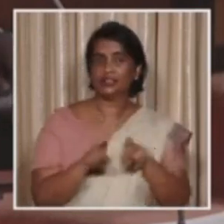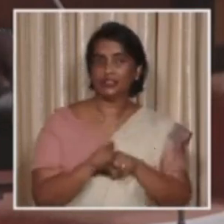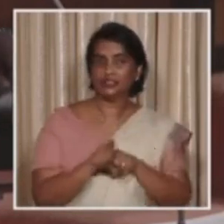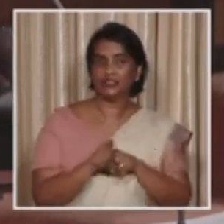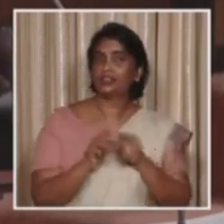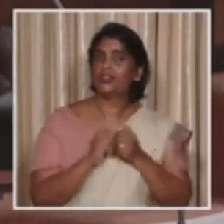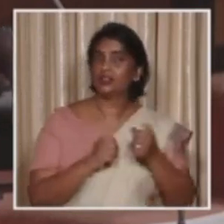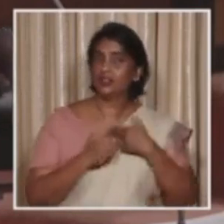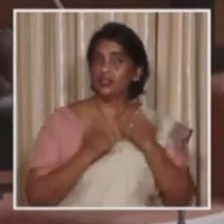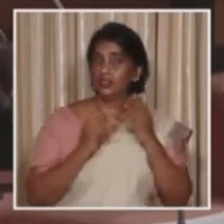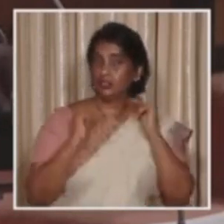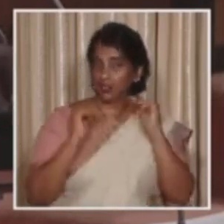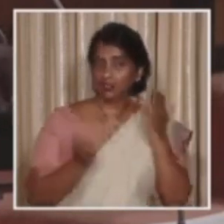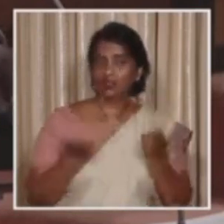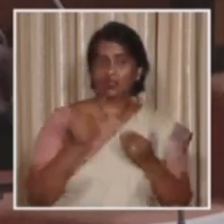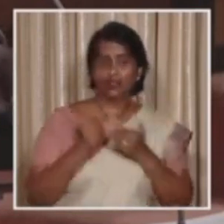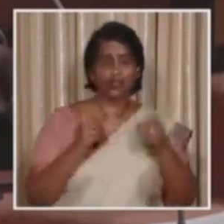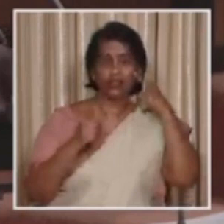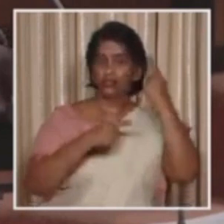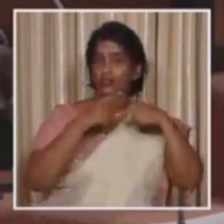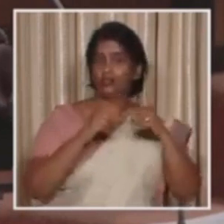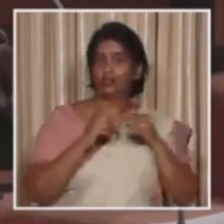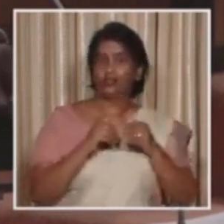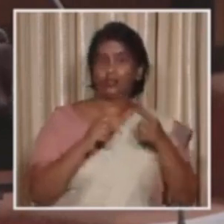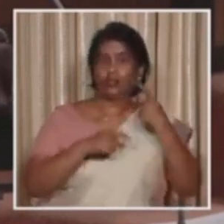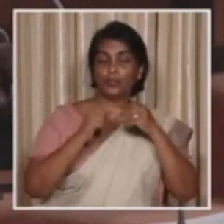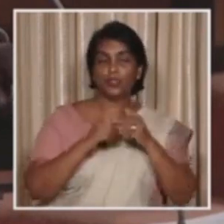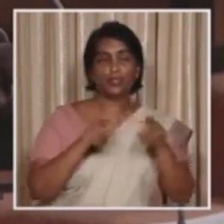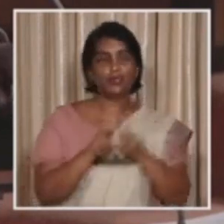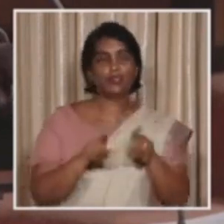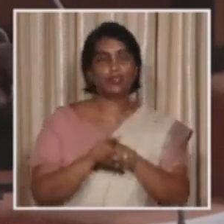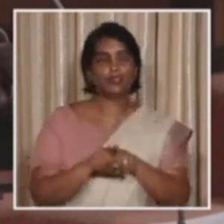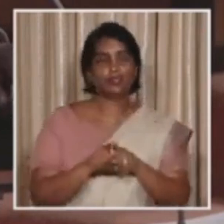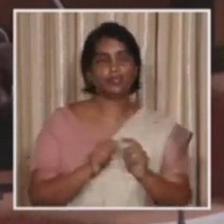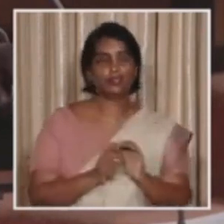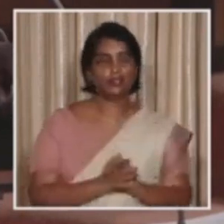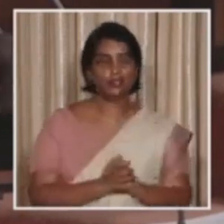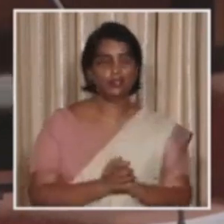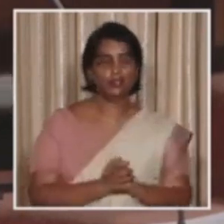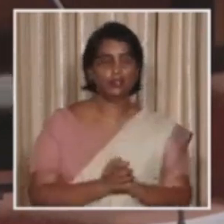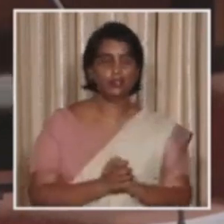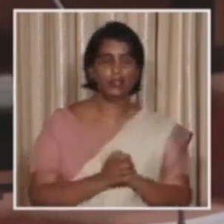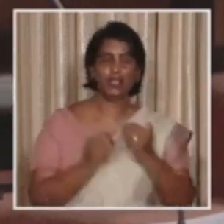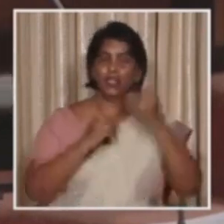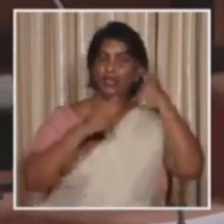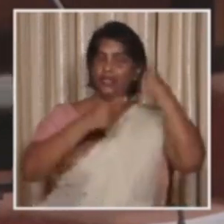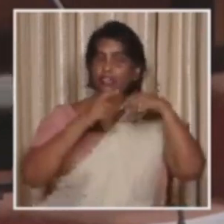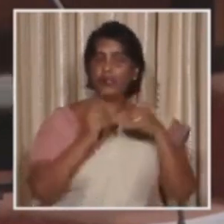வேண்டும். ஊழல் சம்பந்தப்பட்டவர்களை விசாரித்து தண்டனை கொடுக்கின்ற வாய்ப்பை